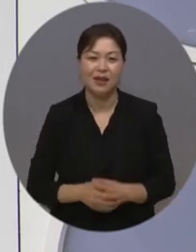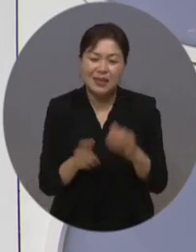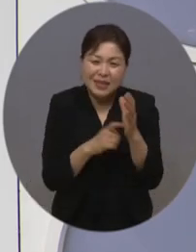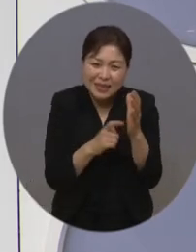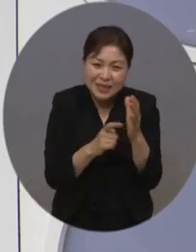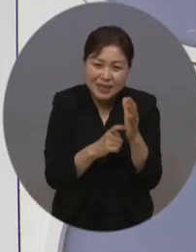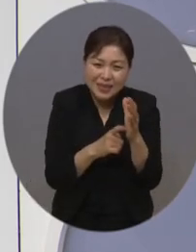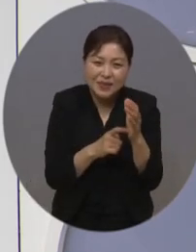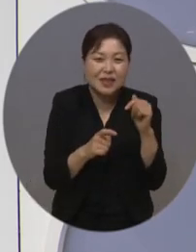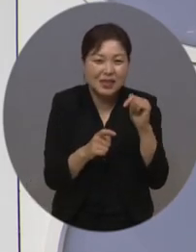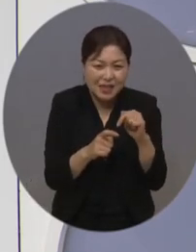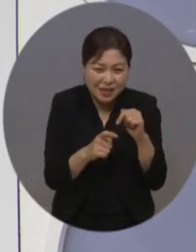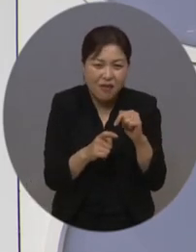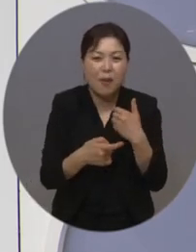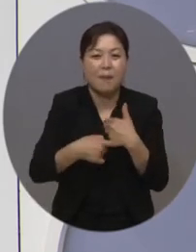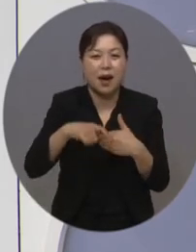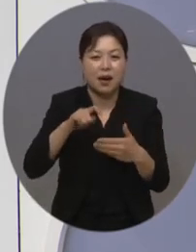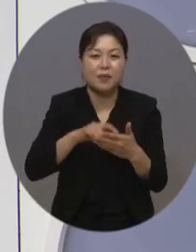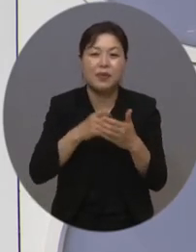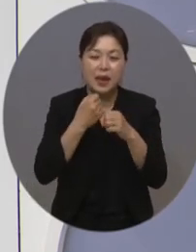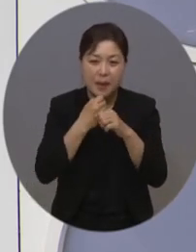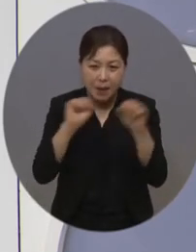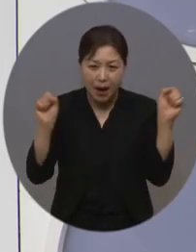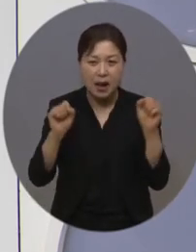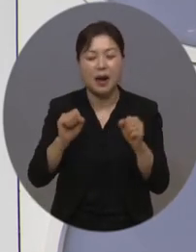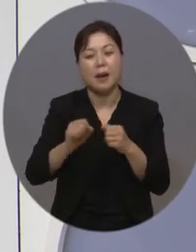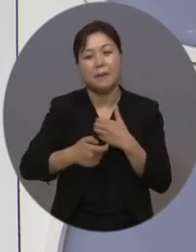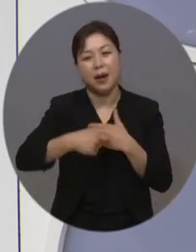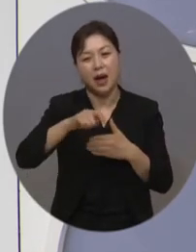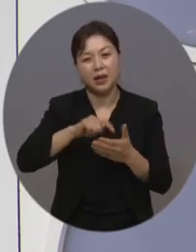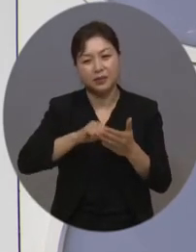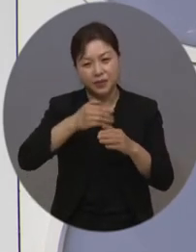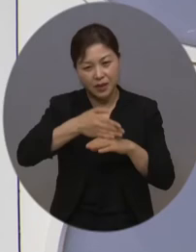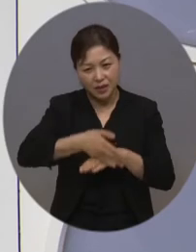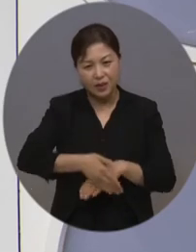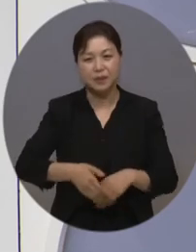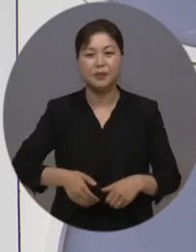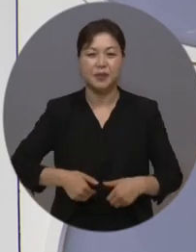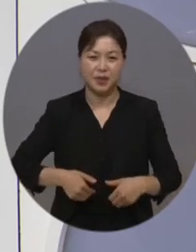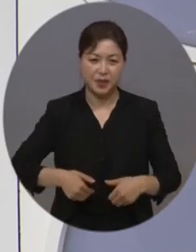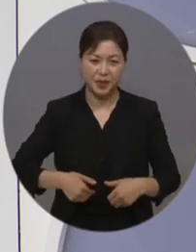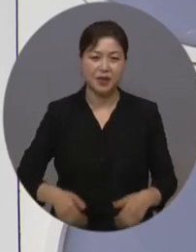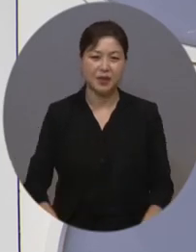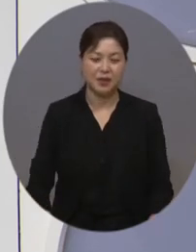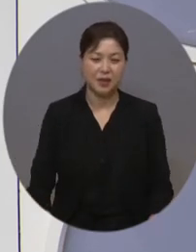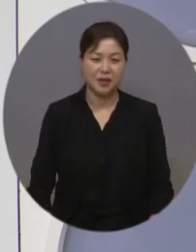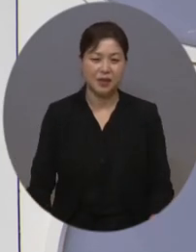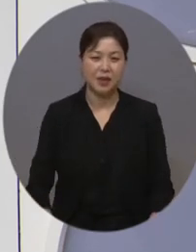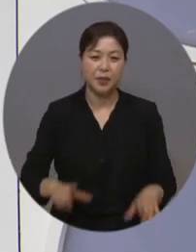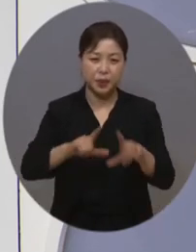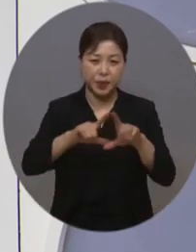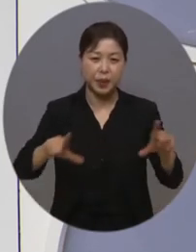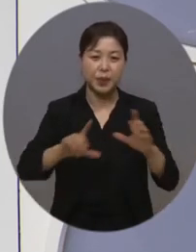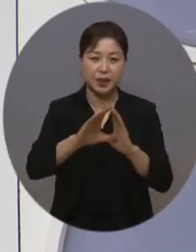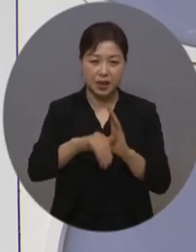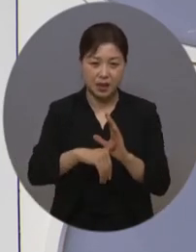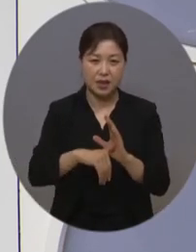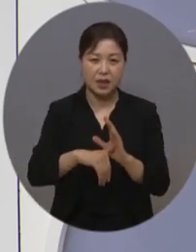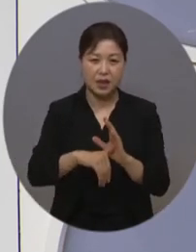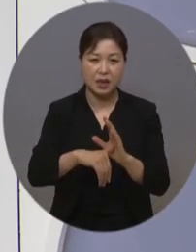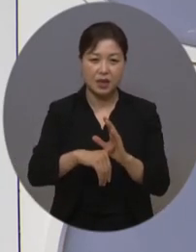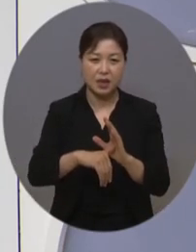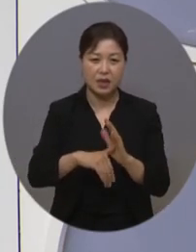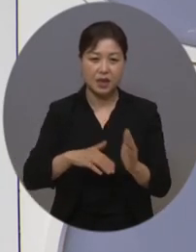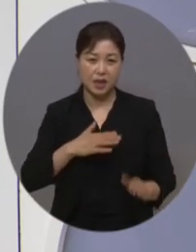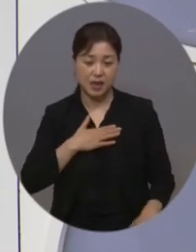좀 해방이 되고 좀 느긋해야 되겠다. 그런 평소에 이제 그거는 자기가